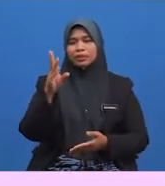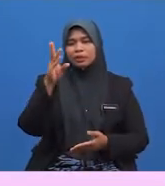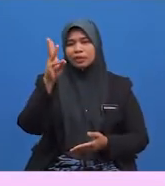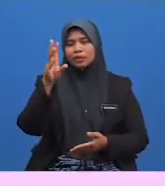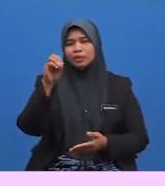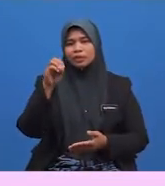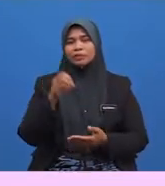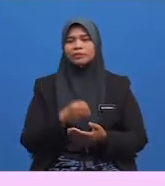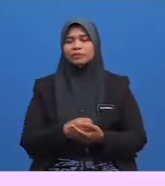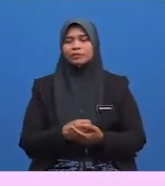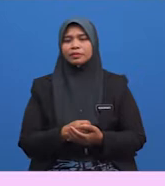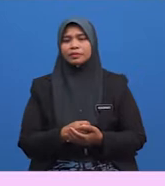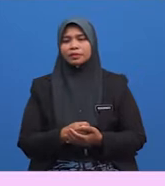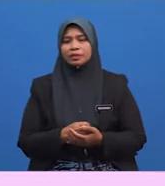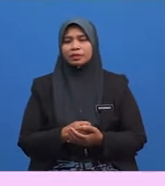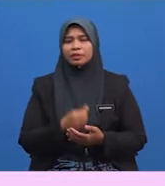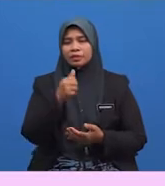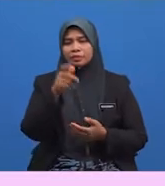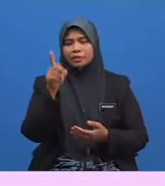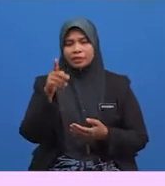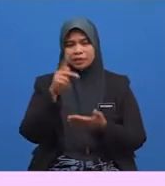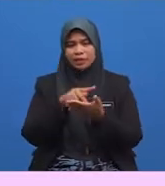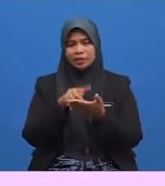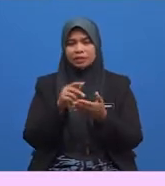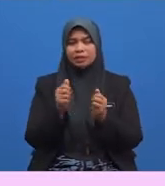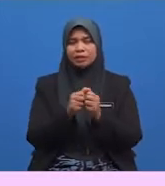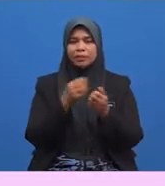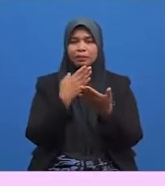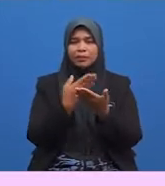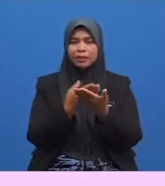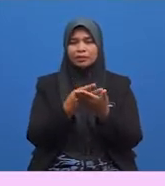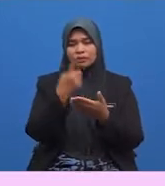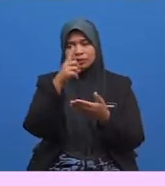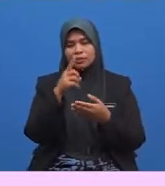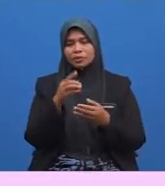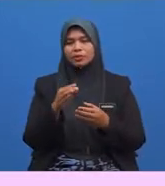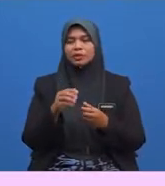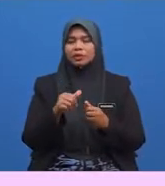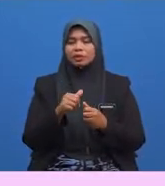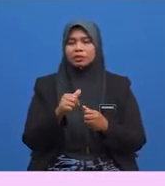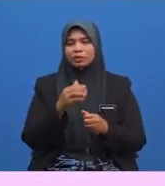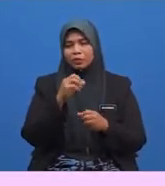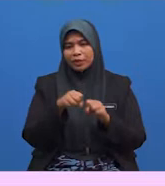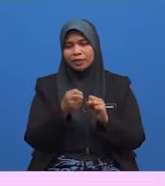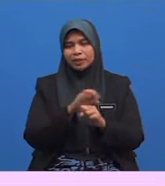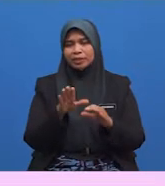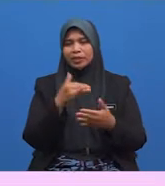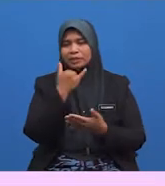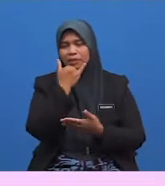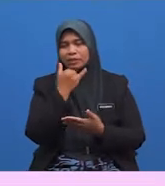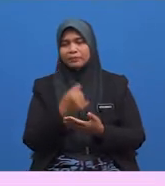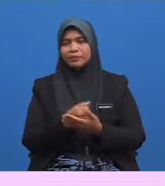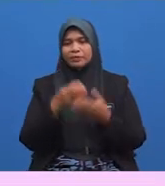rumus. Anda perlu mengira dengan cermat bagi mengelakkan kesilapan. Cikgu